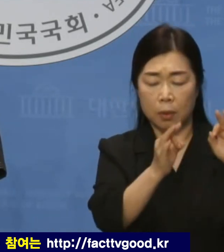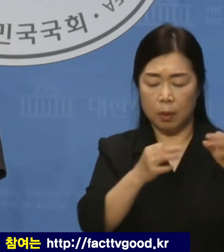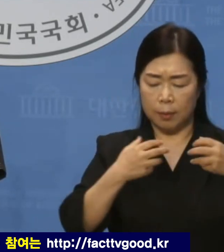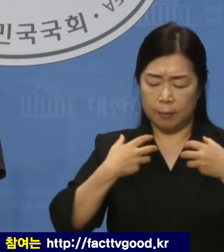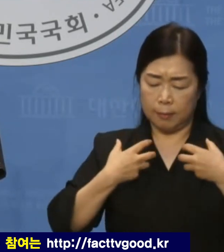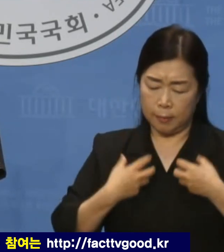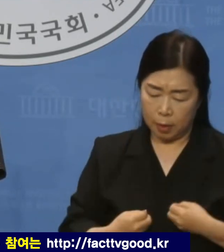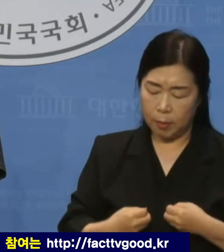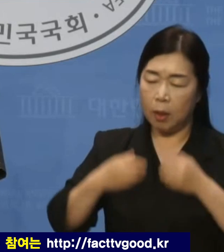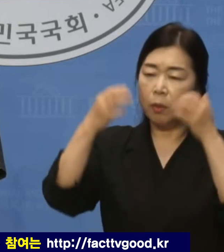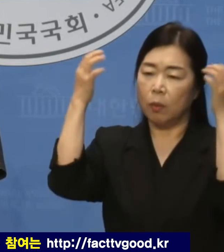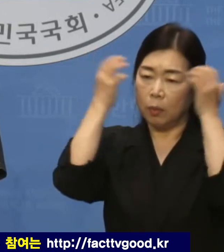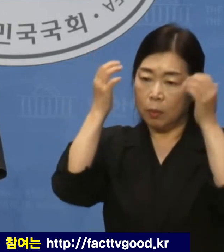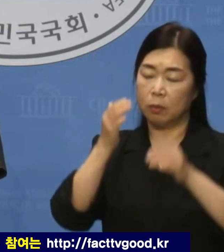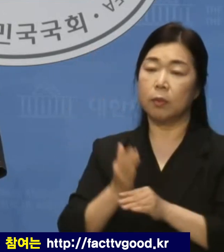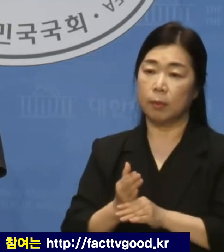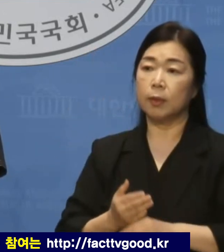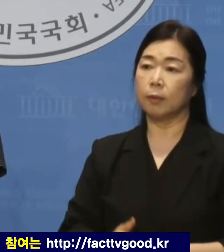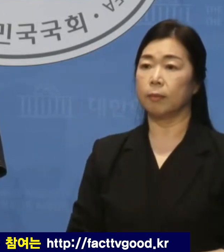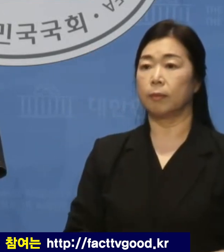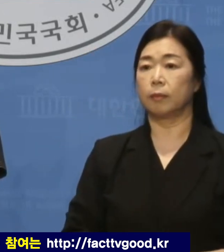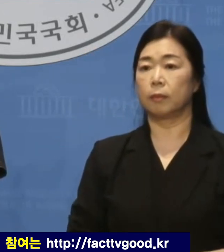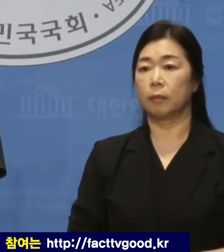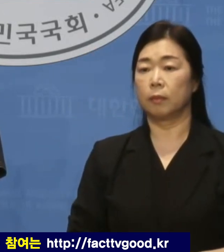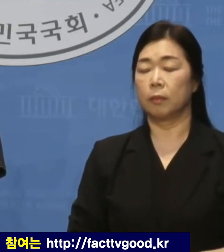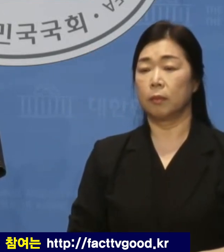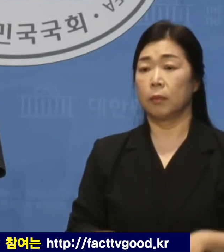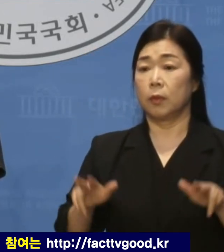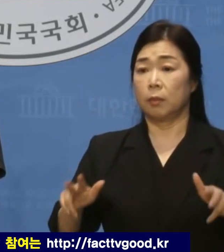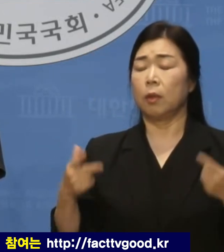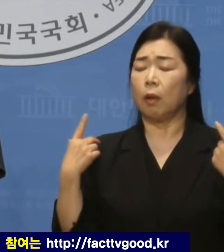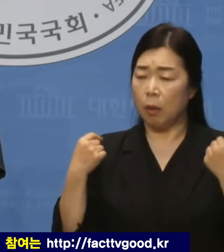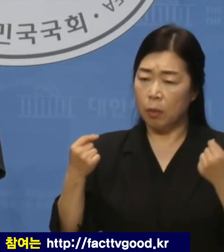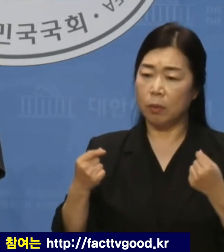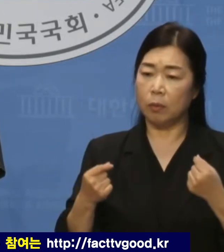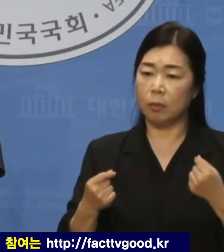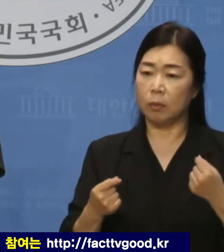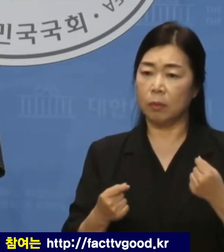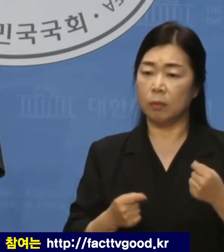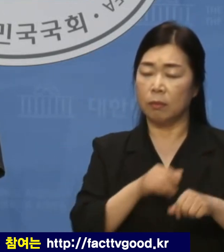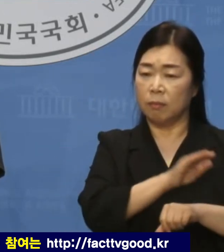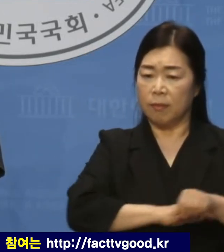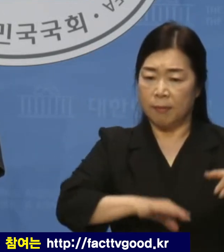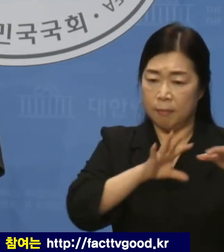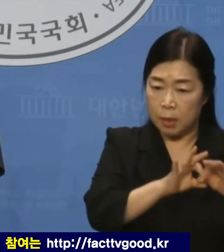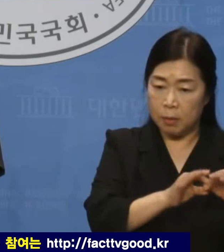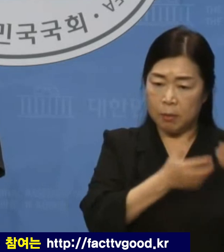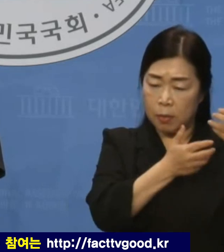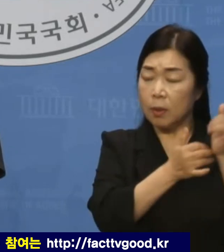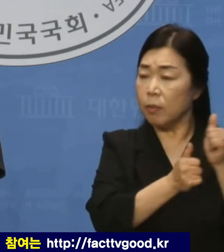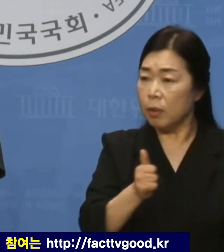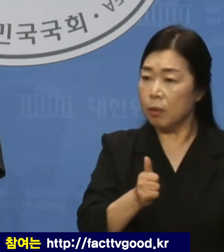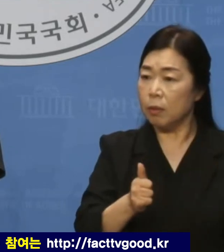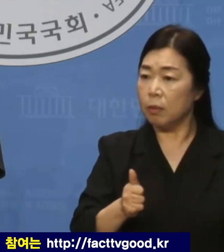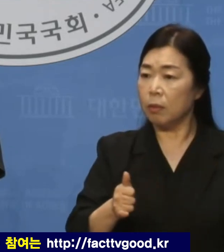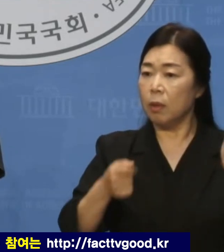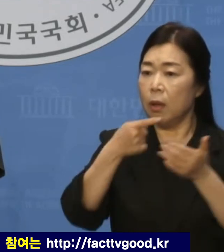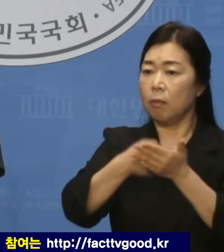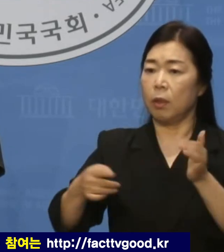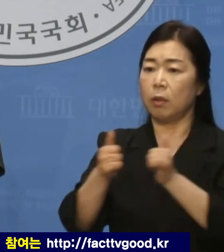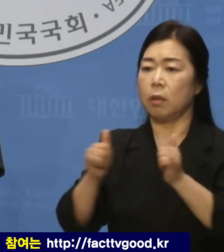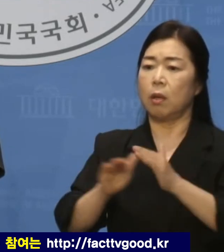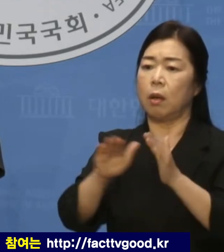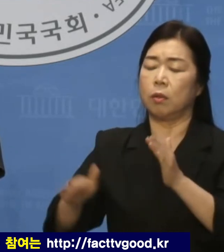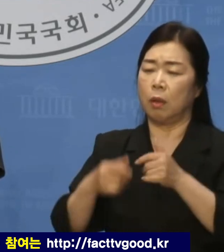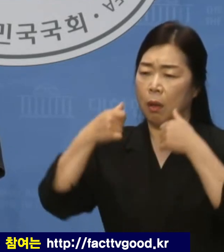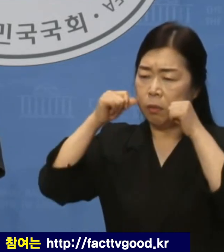고통의 시간을 보내고 있습니다. 여전히 극우 보수들은 유가족과 희생자들을